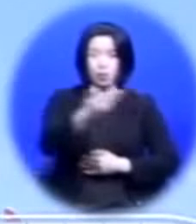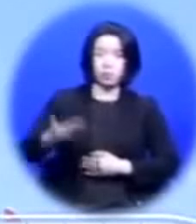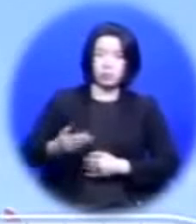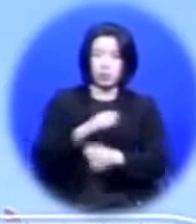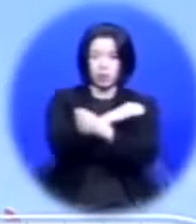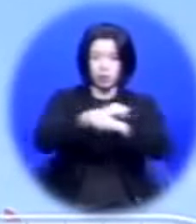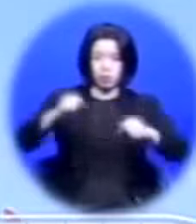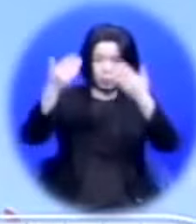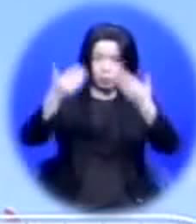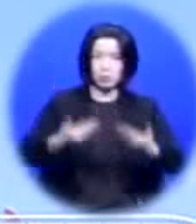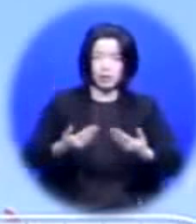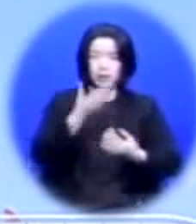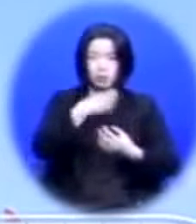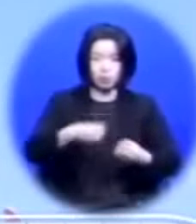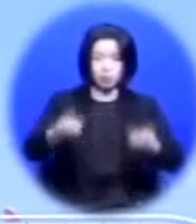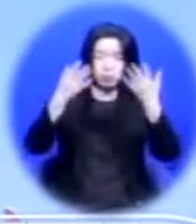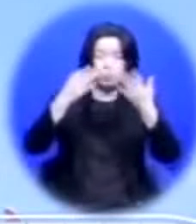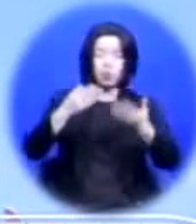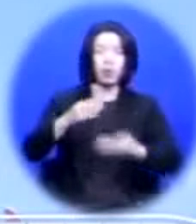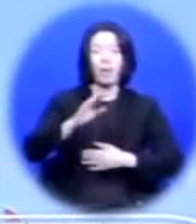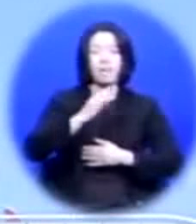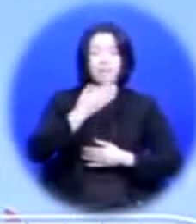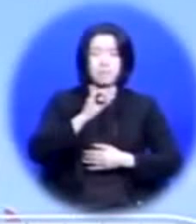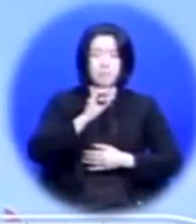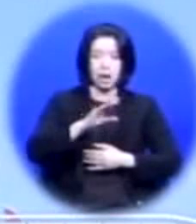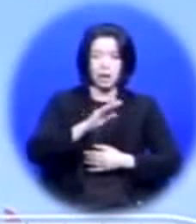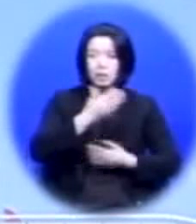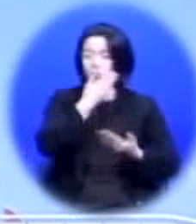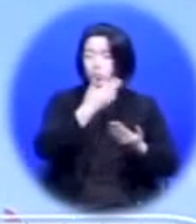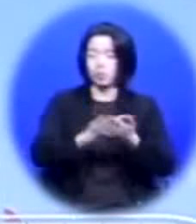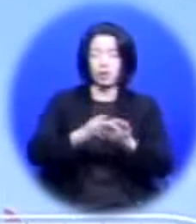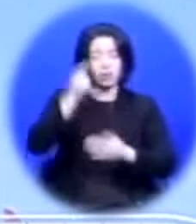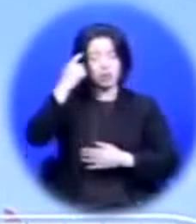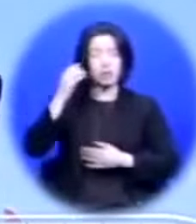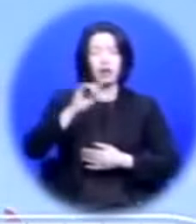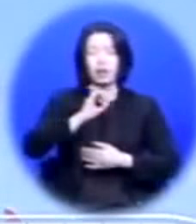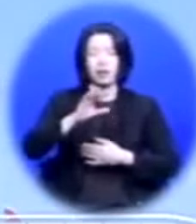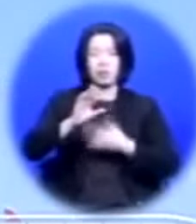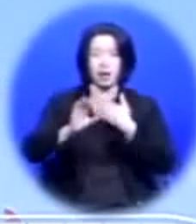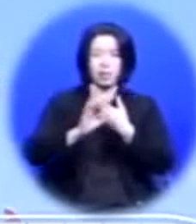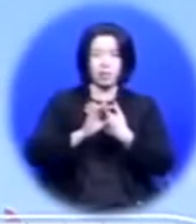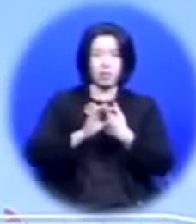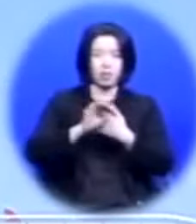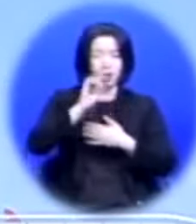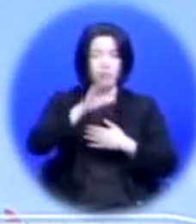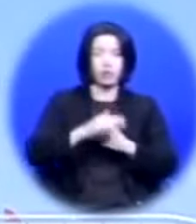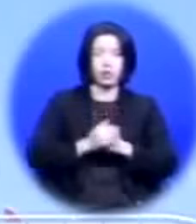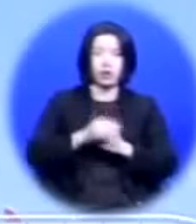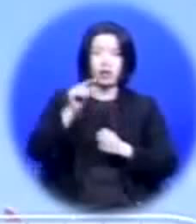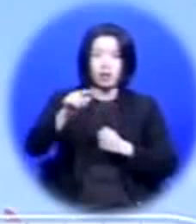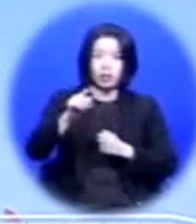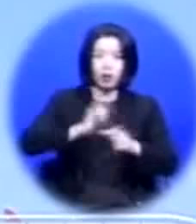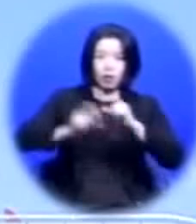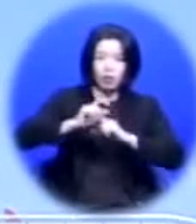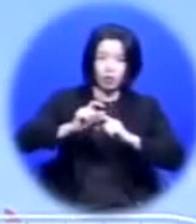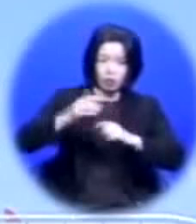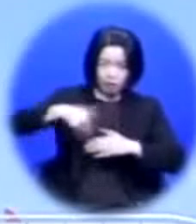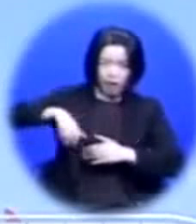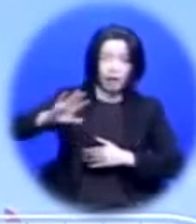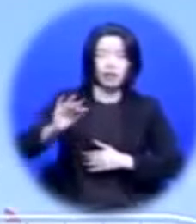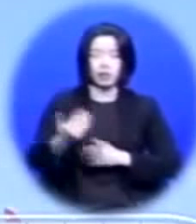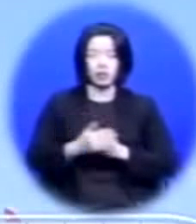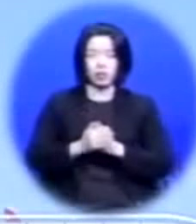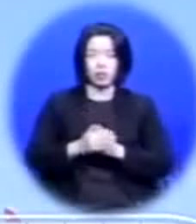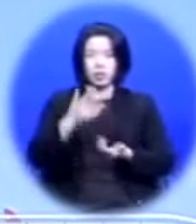용서받은 축복만 귀하게 여기면 안 됩니다 반드시 거기서 더 나아가야 돼요